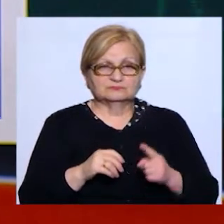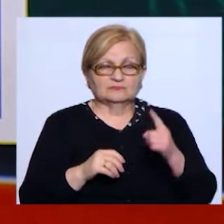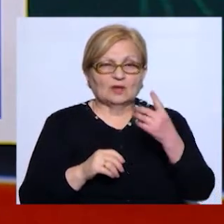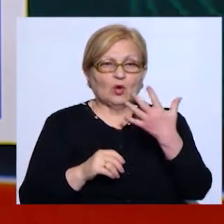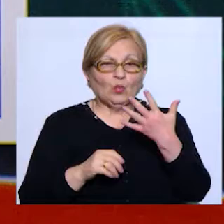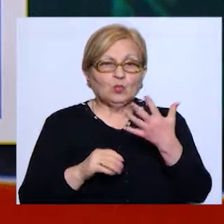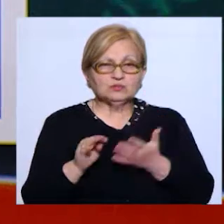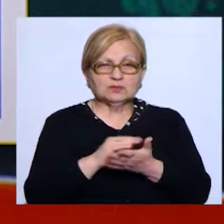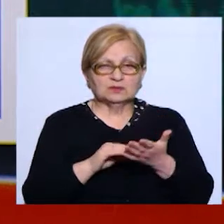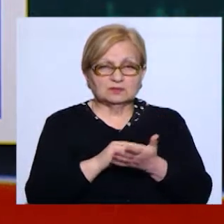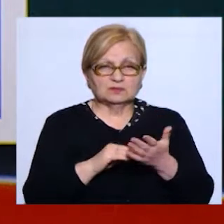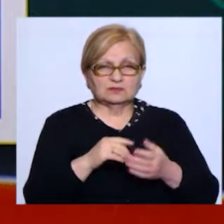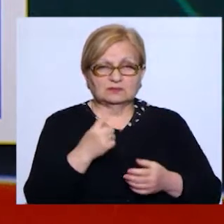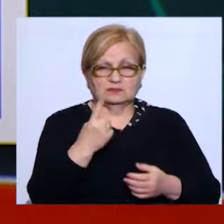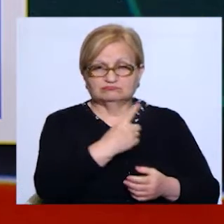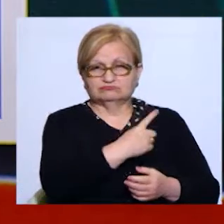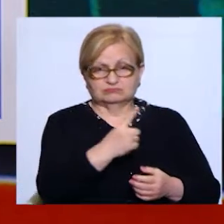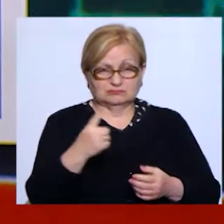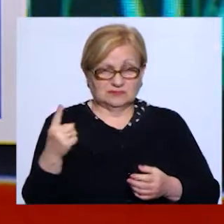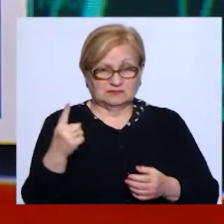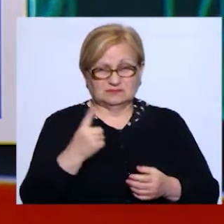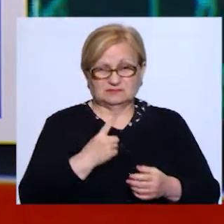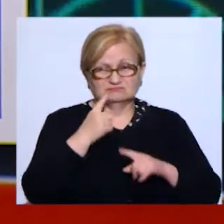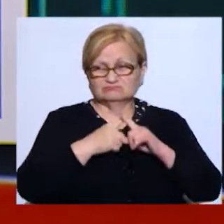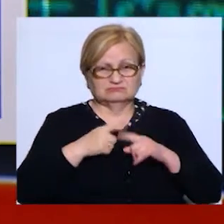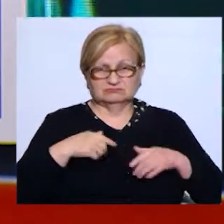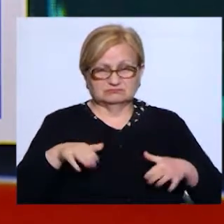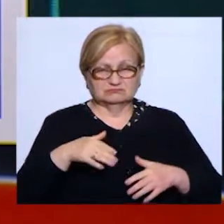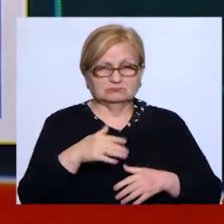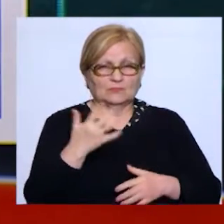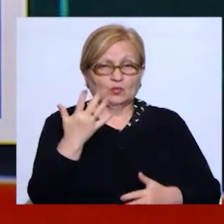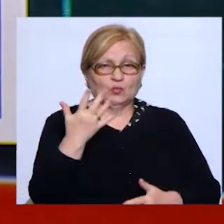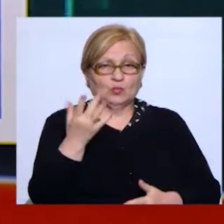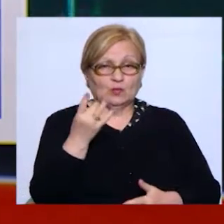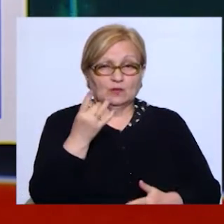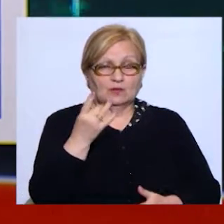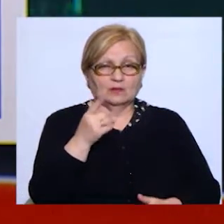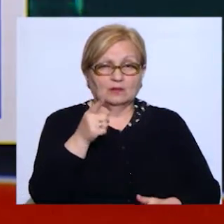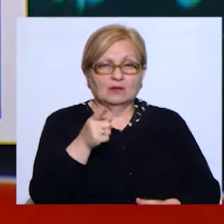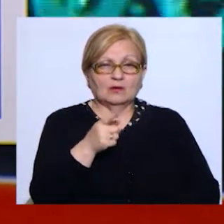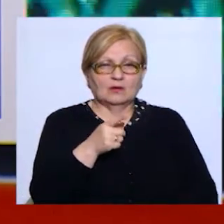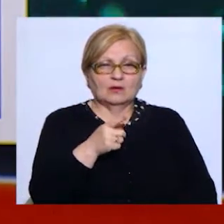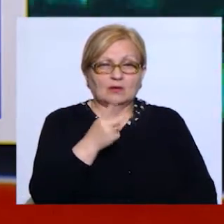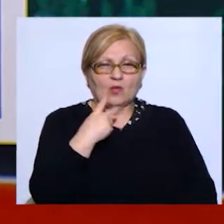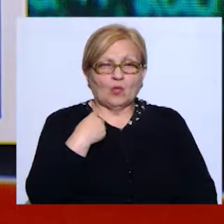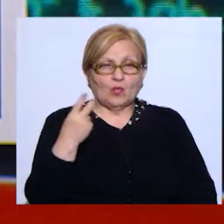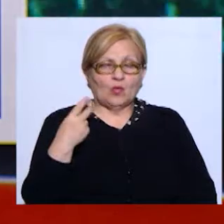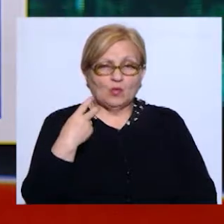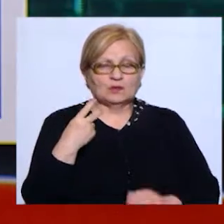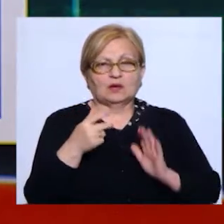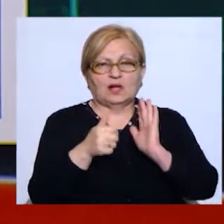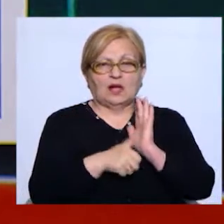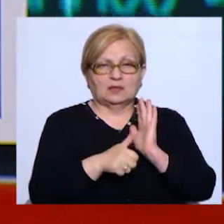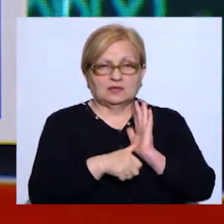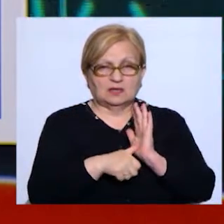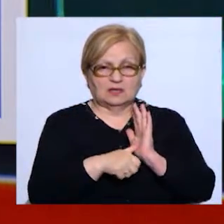გამეორდა, ერთნი ვართო, თქვა ხუთმა მოსწავლემ, ანუ ხუთჯერ დაფიქსირდა ეს პასუხი. ორნი ვართო ექვსმა მოსწავლემ,